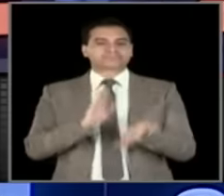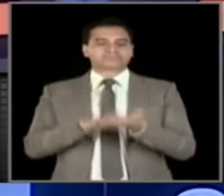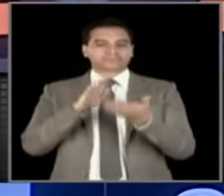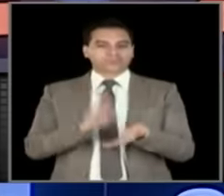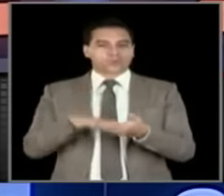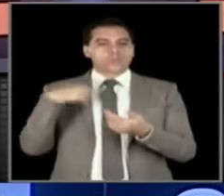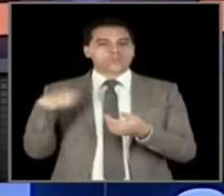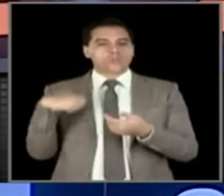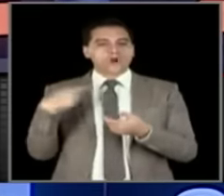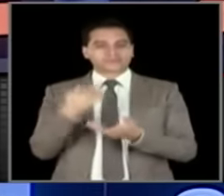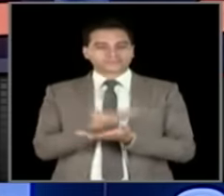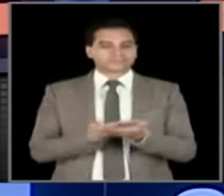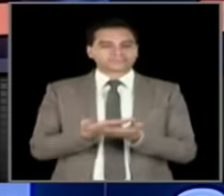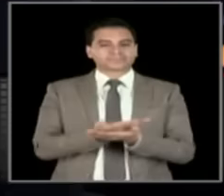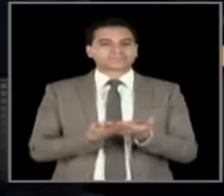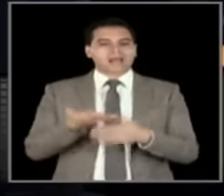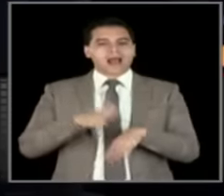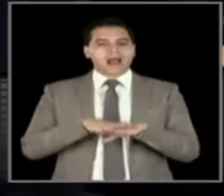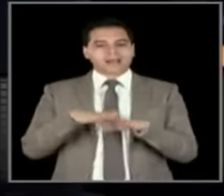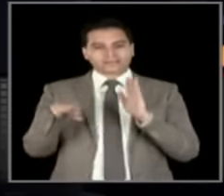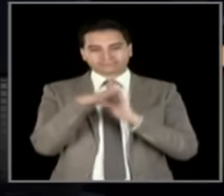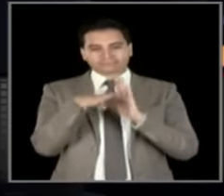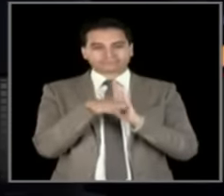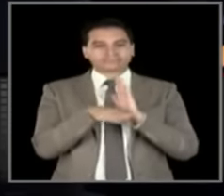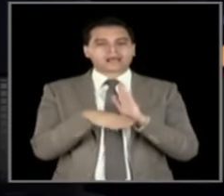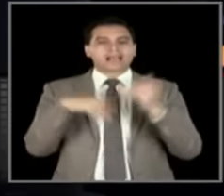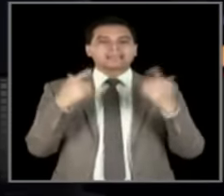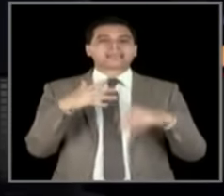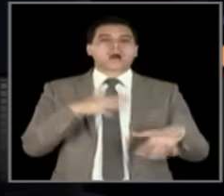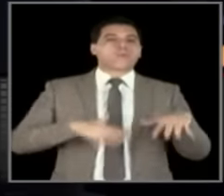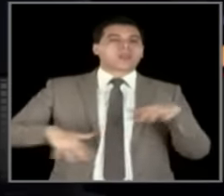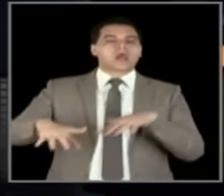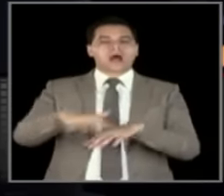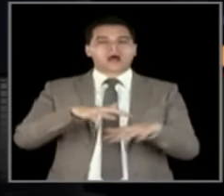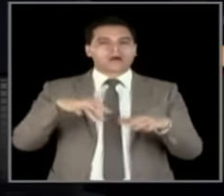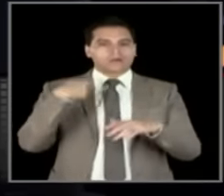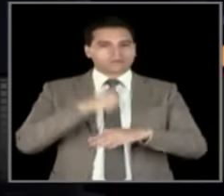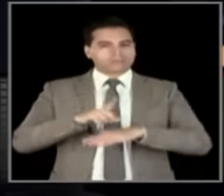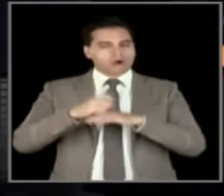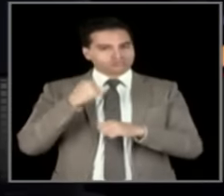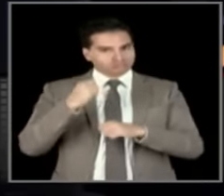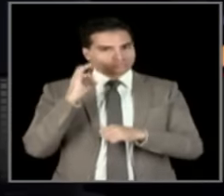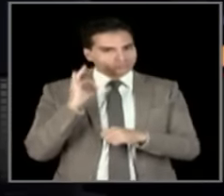كان وزير لمؤيد بن ركن الدولة 7 سنوات، كان قائد شجاع